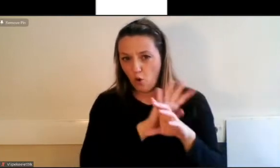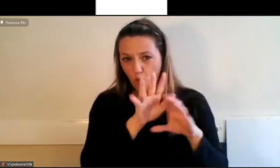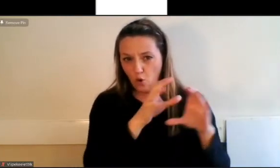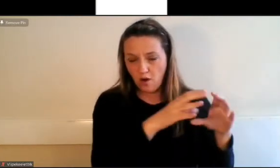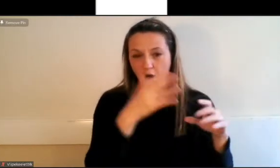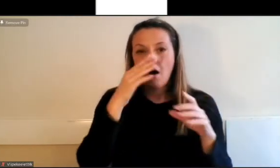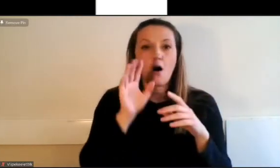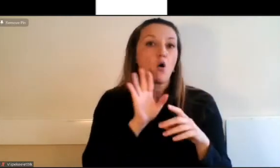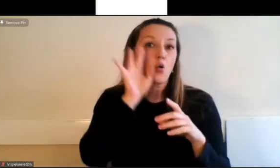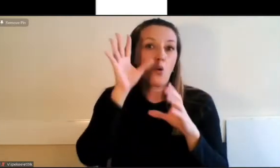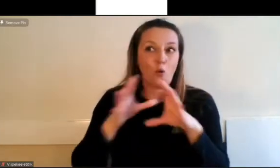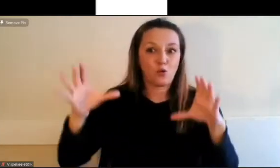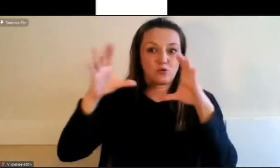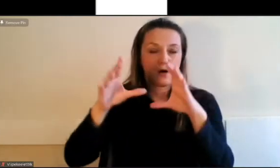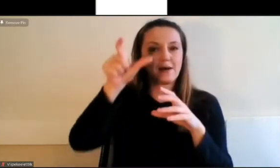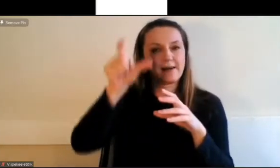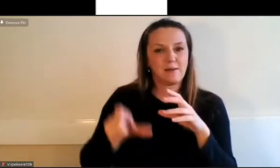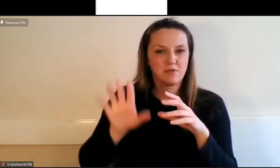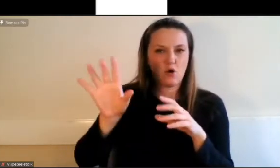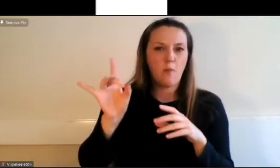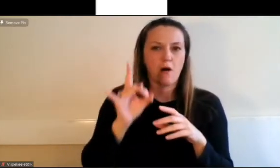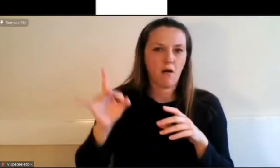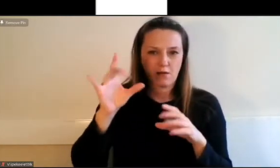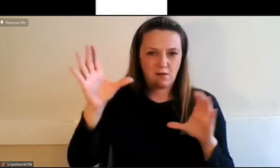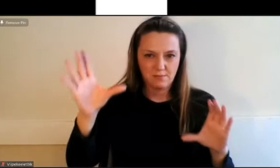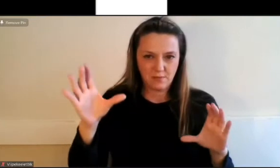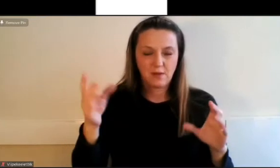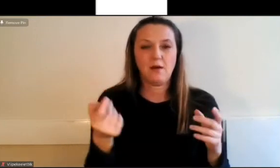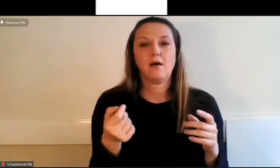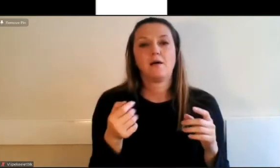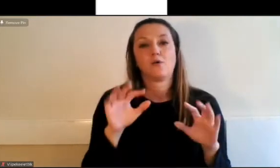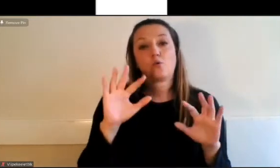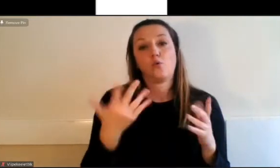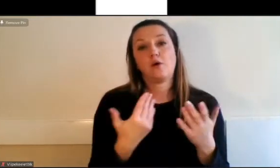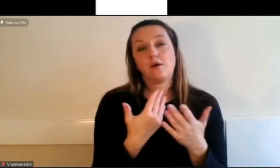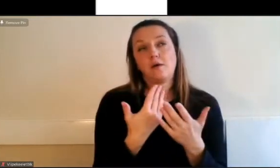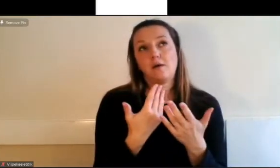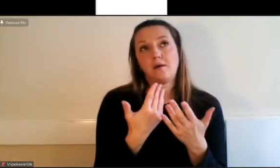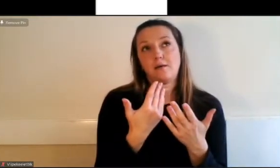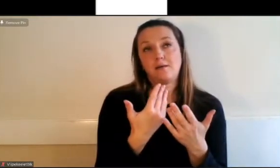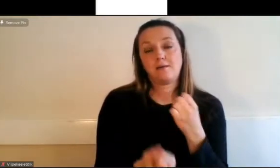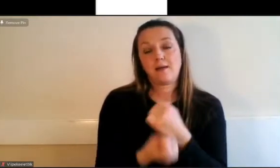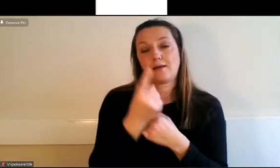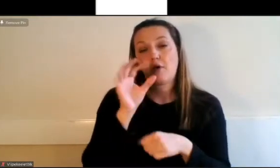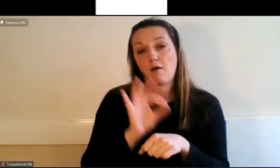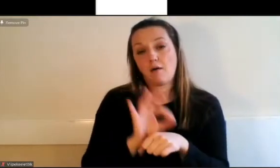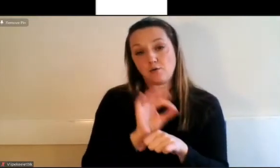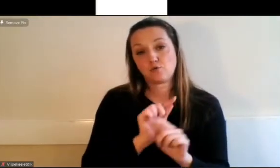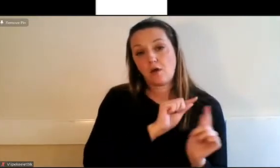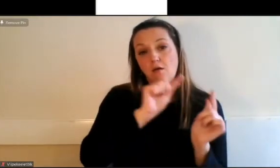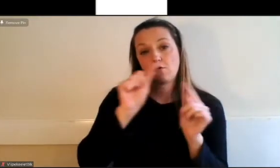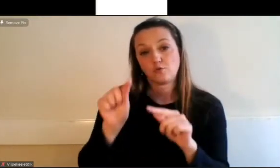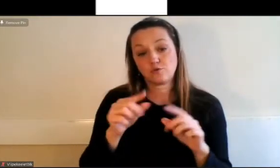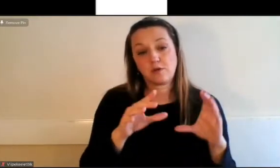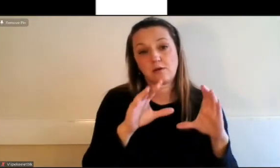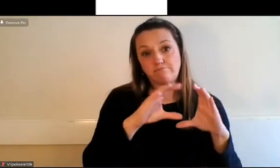see ümmarpallikene sisaldab veel teistsuguseid valkusid ja nende kõikide vastu võivad nakkuse